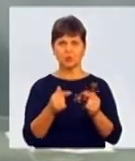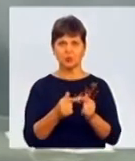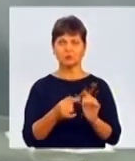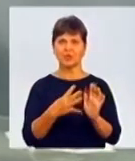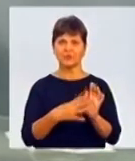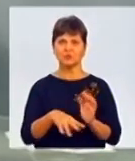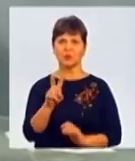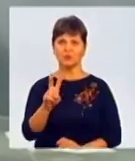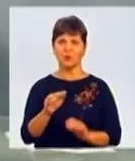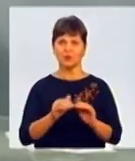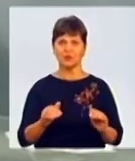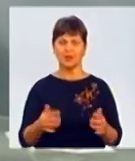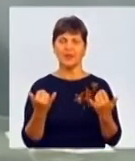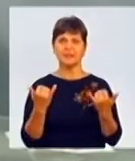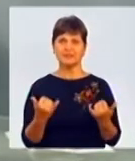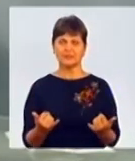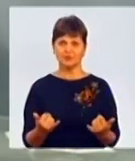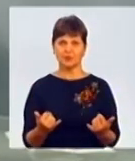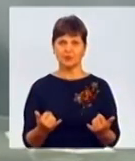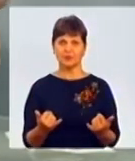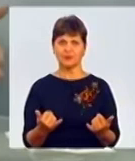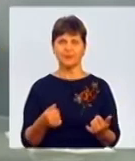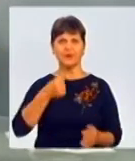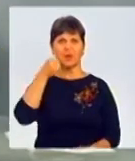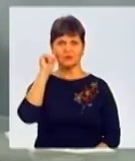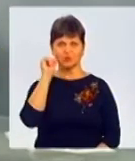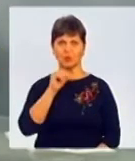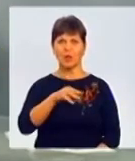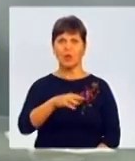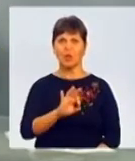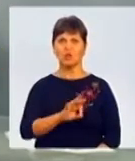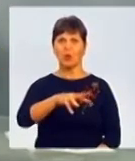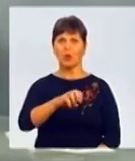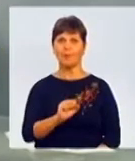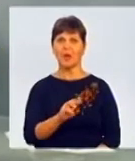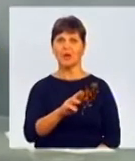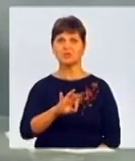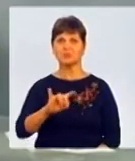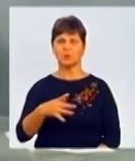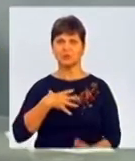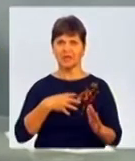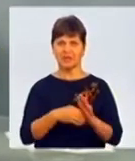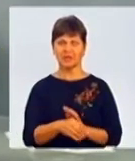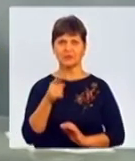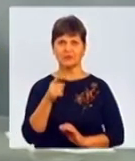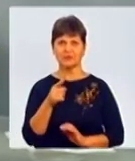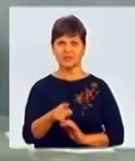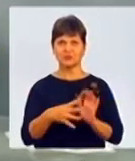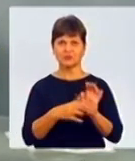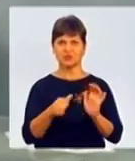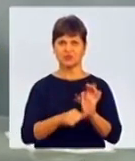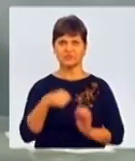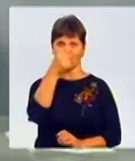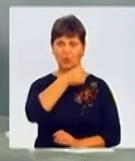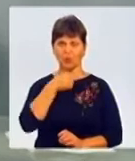дітей. Сьогодні, вчора, в Томашполі загинув чоловік 64-го року народження, отже йому